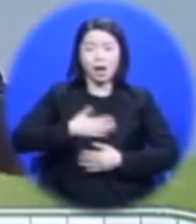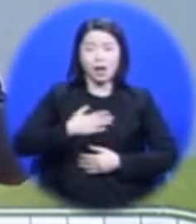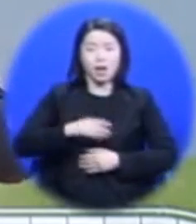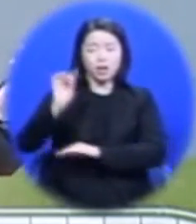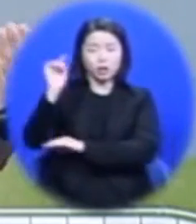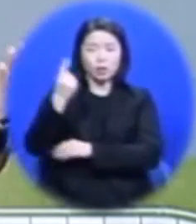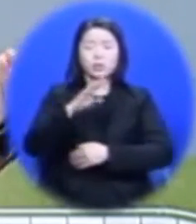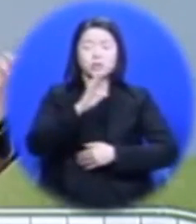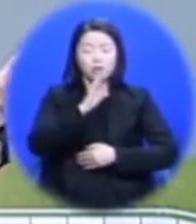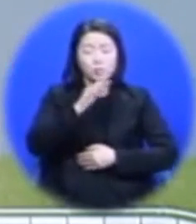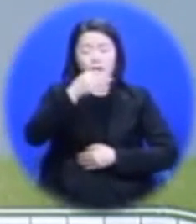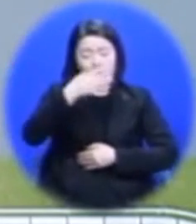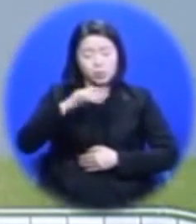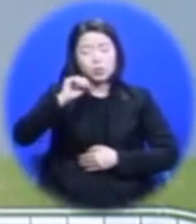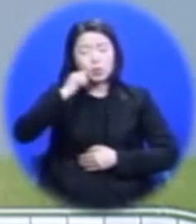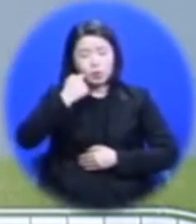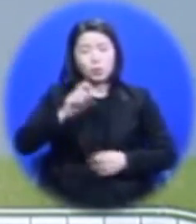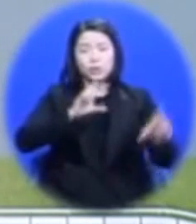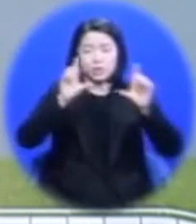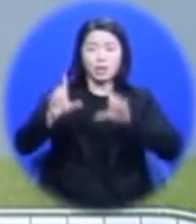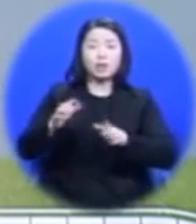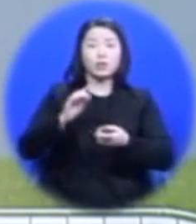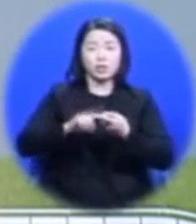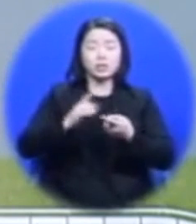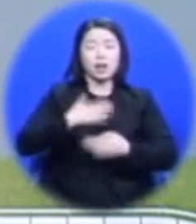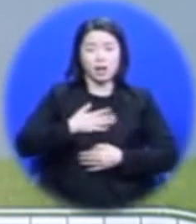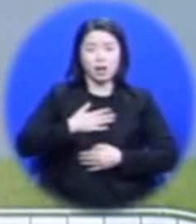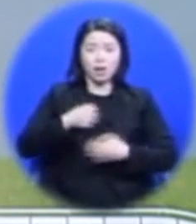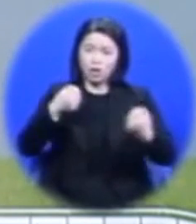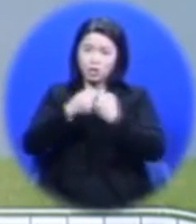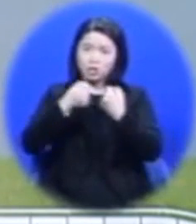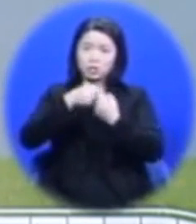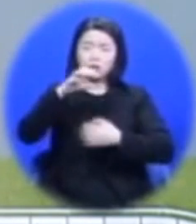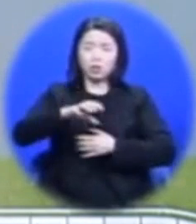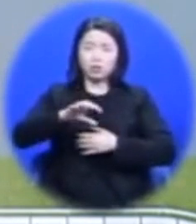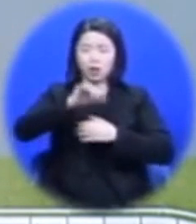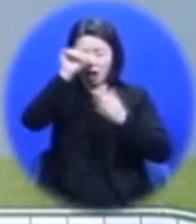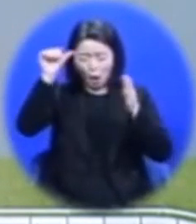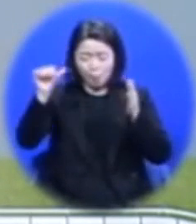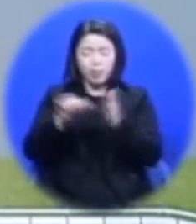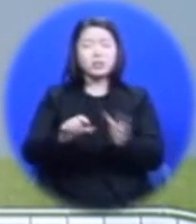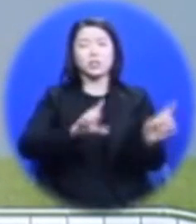정말 힘들고 어려운 삶을 살았고 그는 전쟁터에서 한평생을 살았습니다.